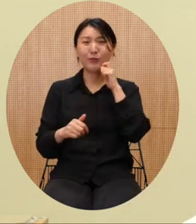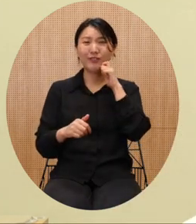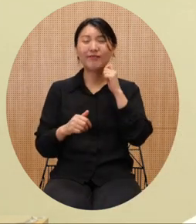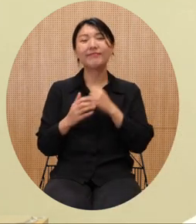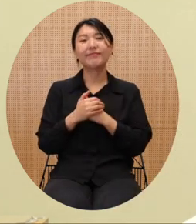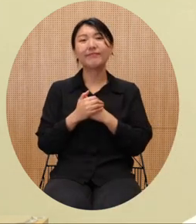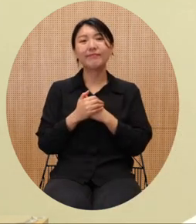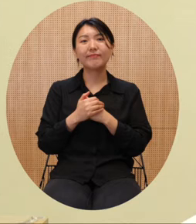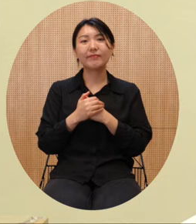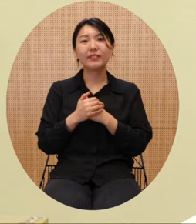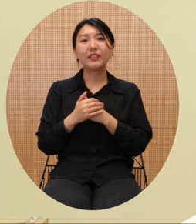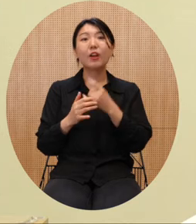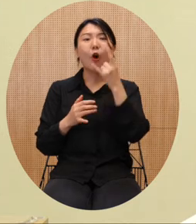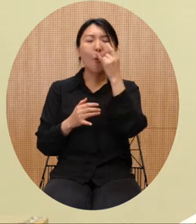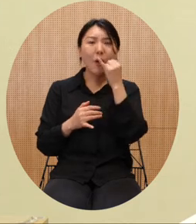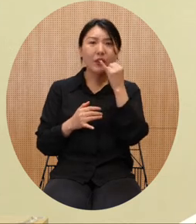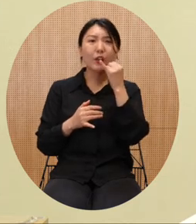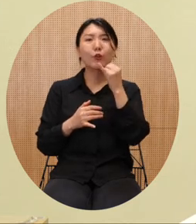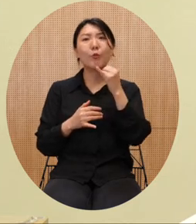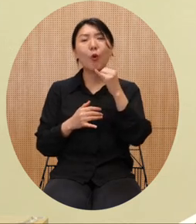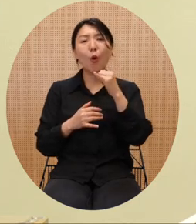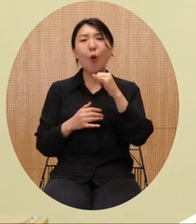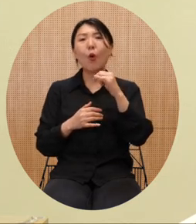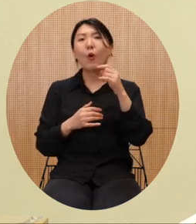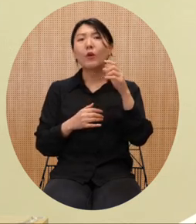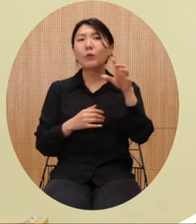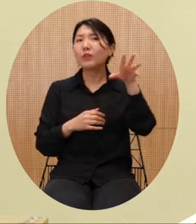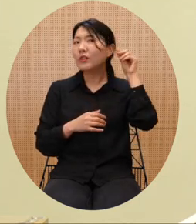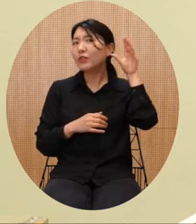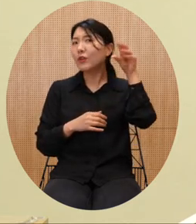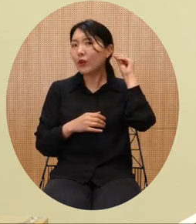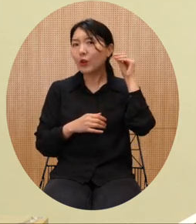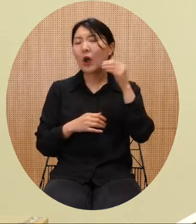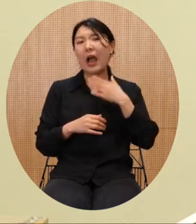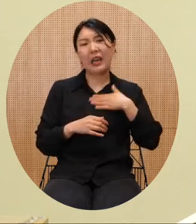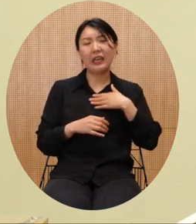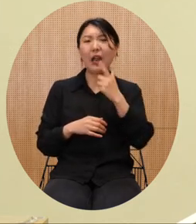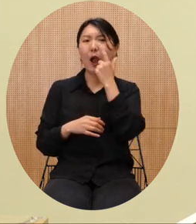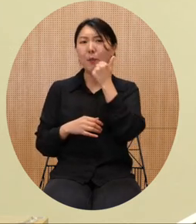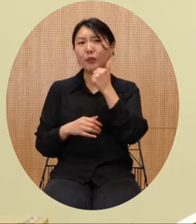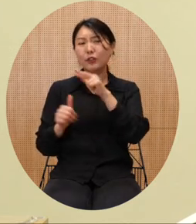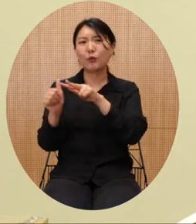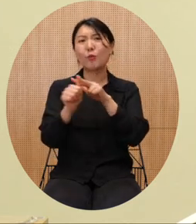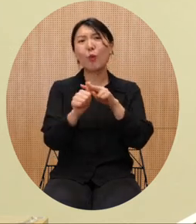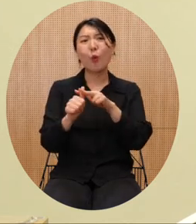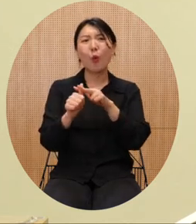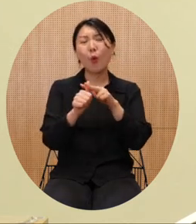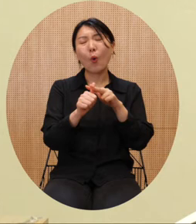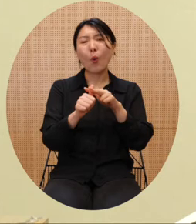못하시더라고요. 어머니는 그래도 이렇게 저렇게 들어서 아는 정보들이 있는데 아버지는 그런 부분에서